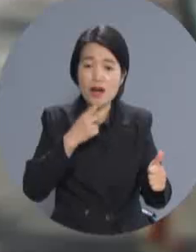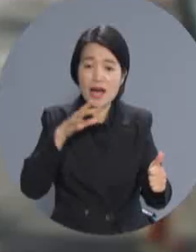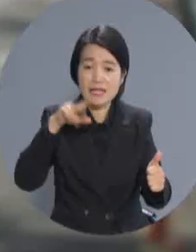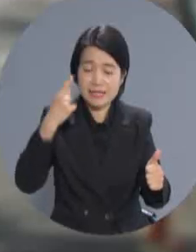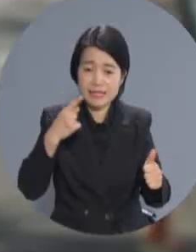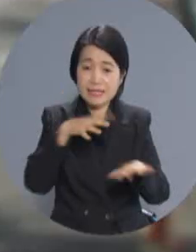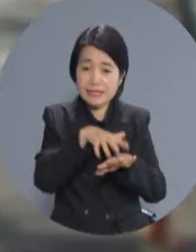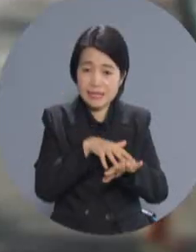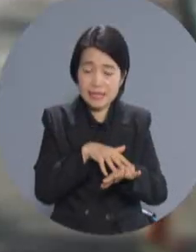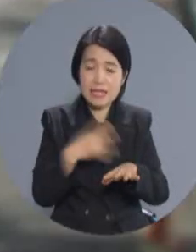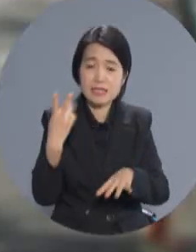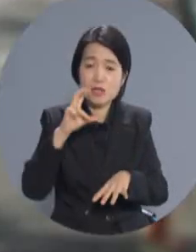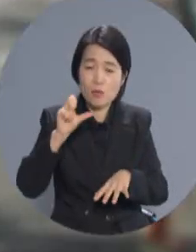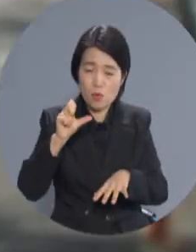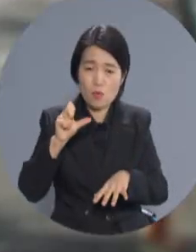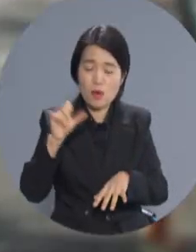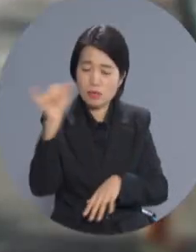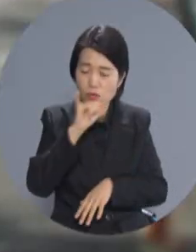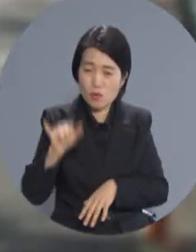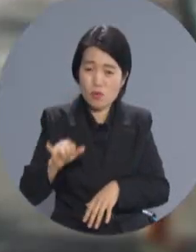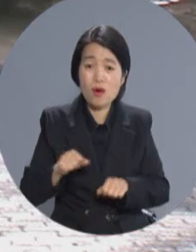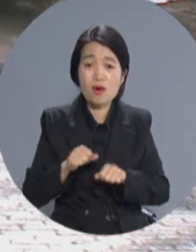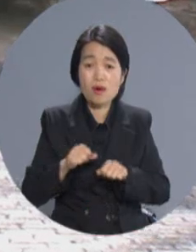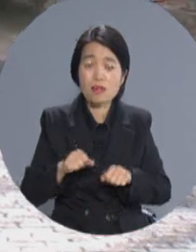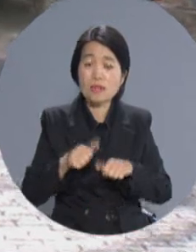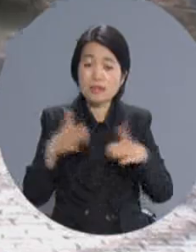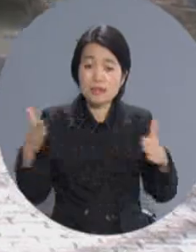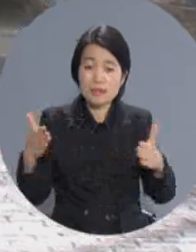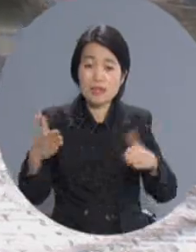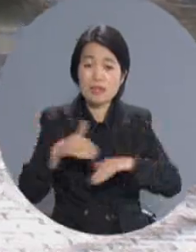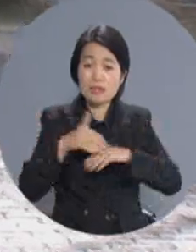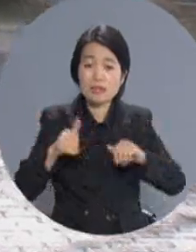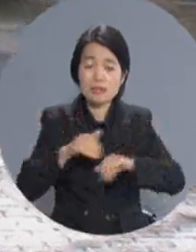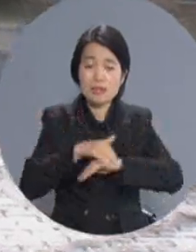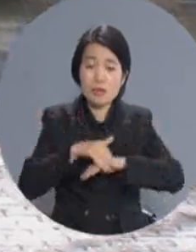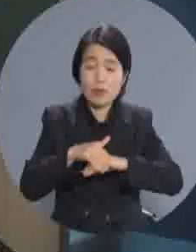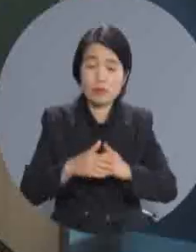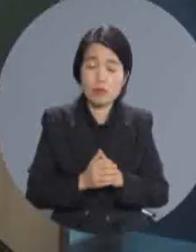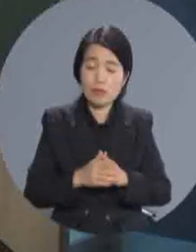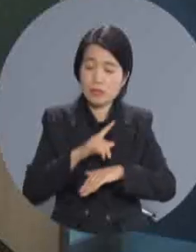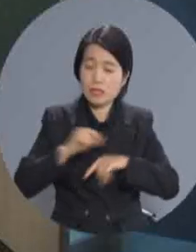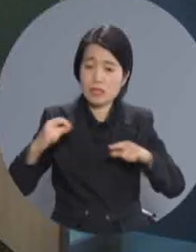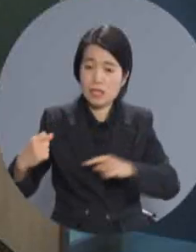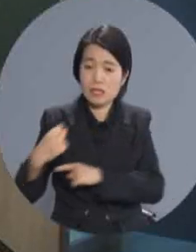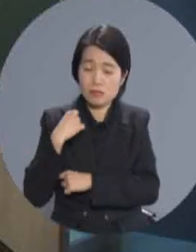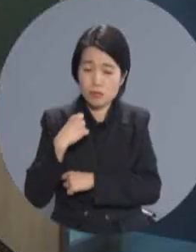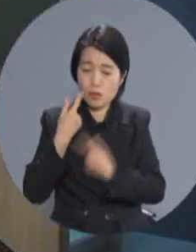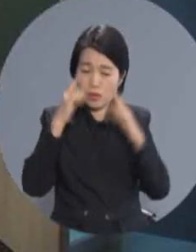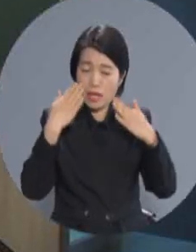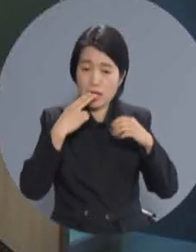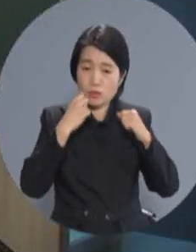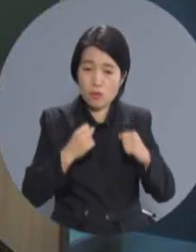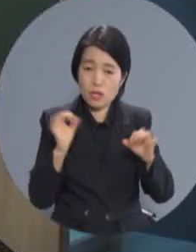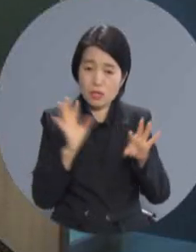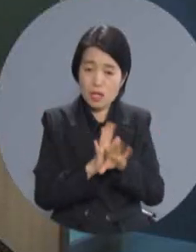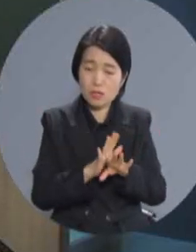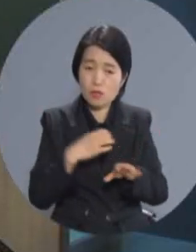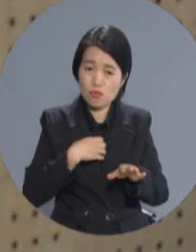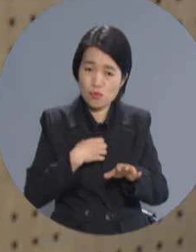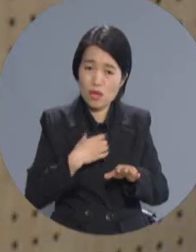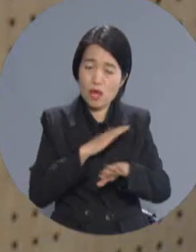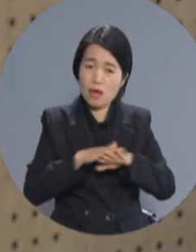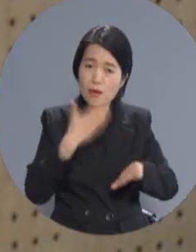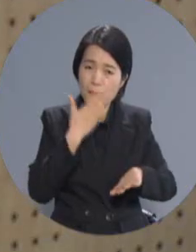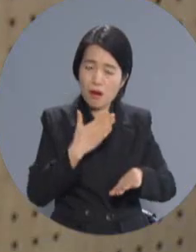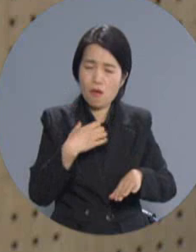라이즈 체계가 2025년 전국으로 확대될 예정으로 지자체 역량으로 대학 존립 위기를 극복할 수 있을지